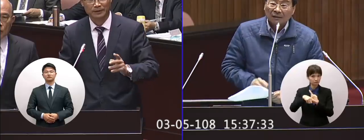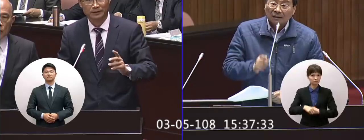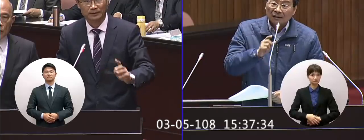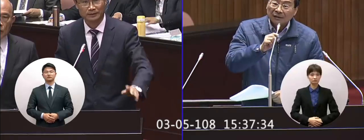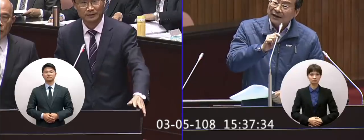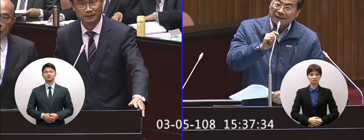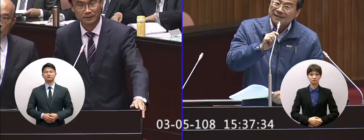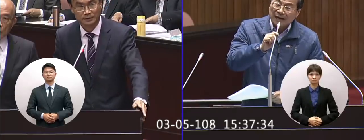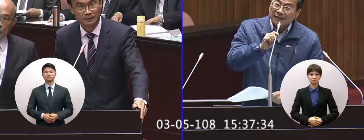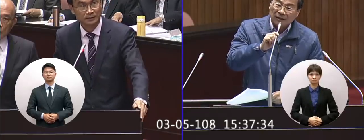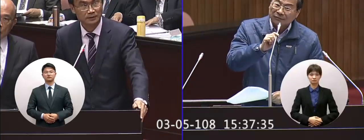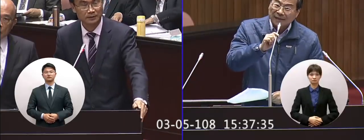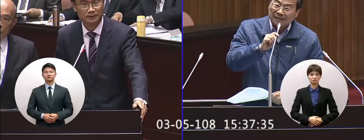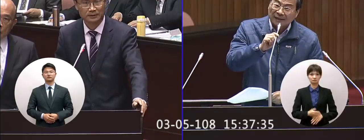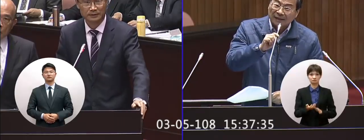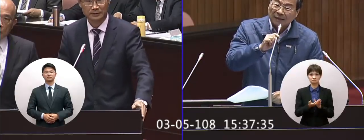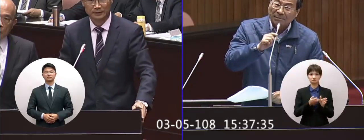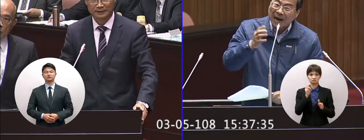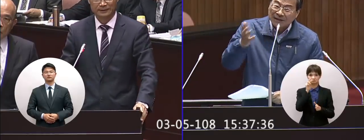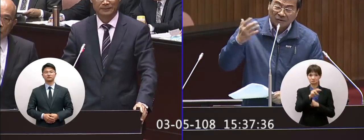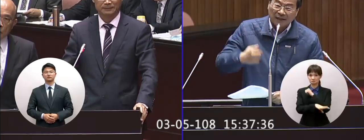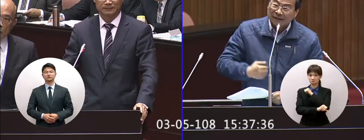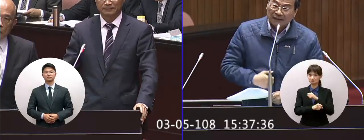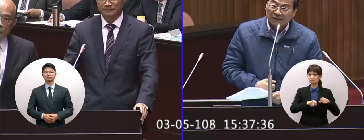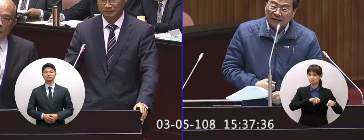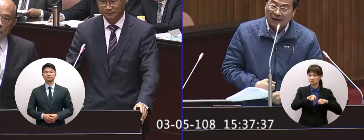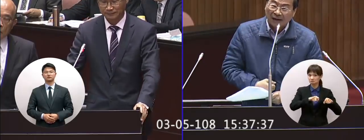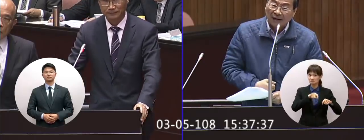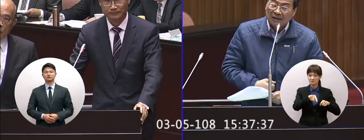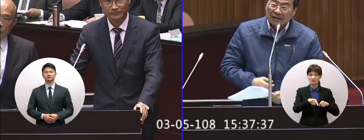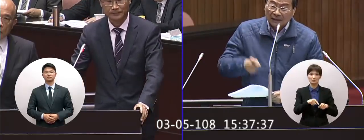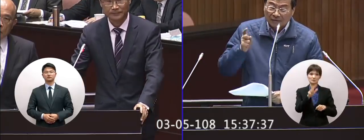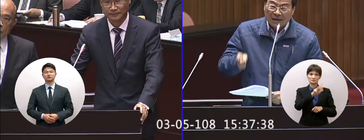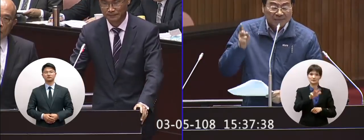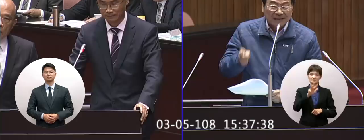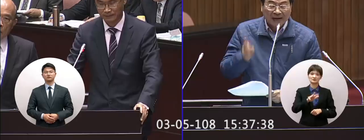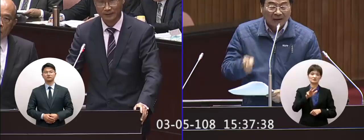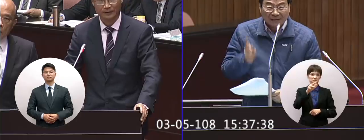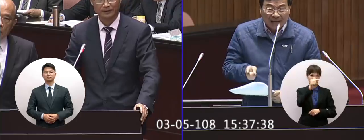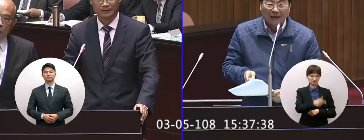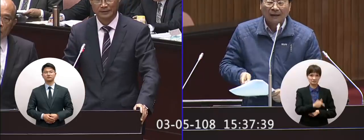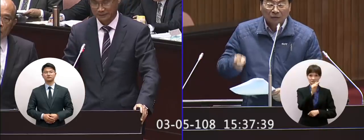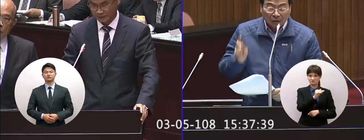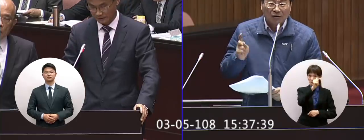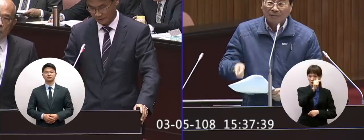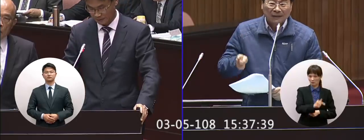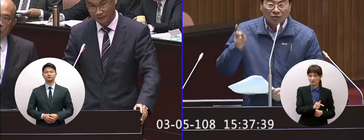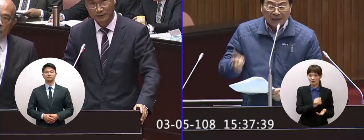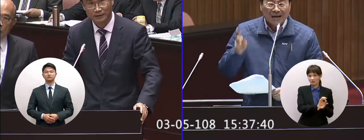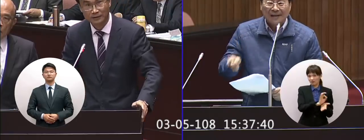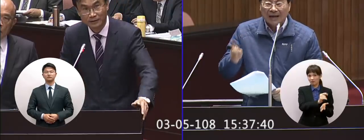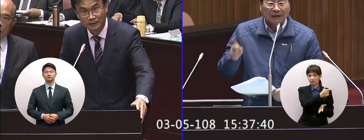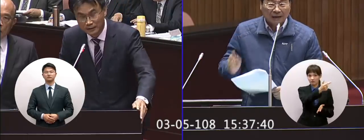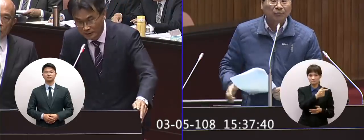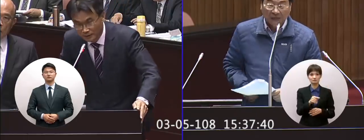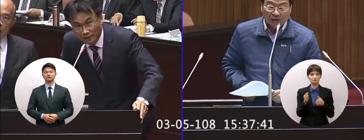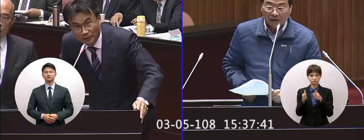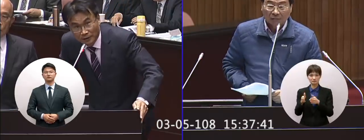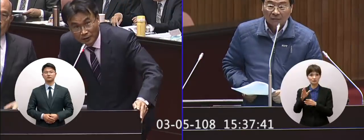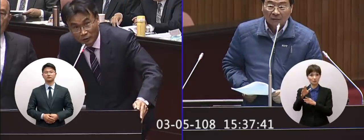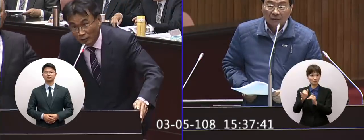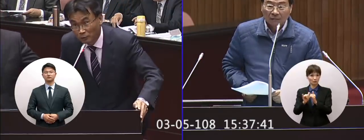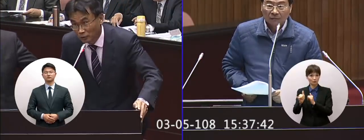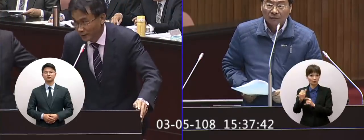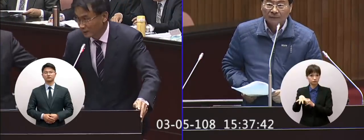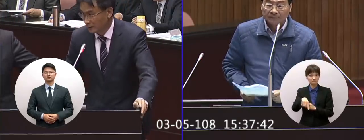看前瞻基础建设8-9千亿都在花了，你为什么调降对农民专案贷款的补贴